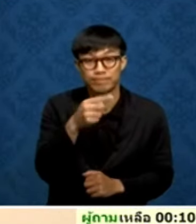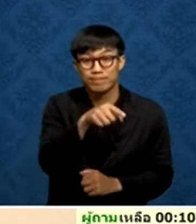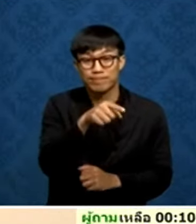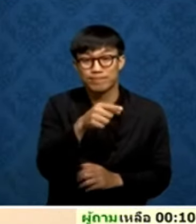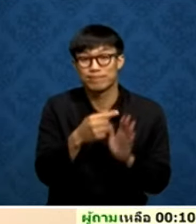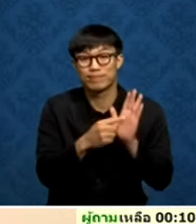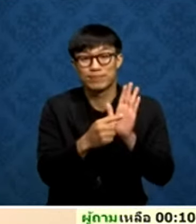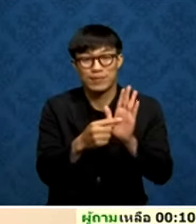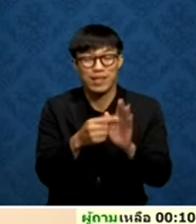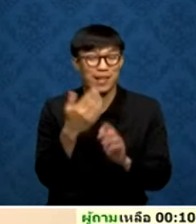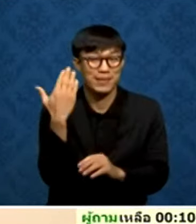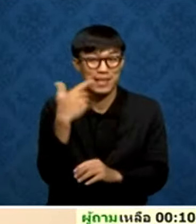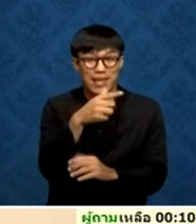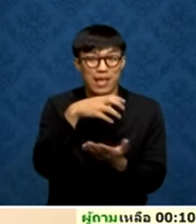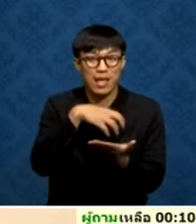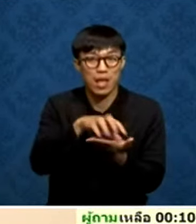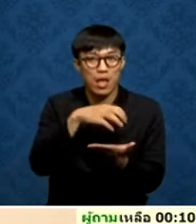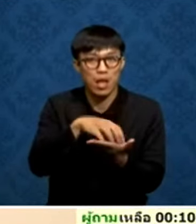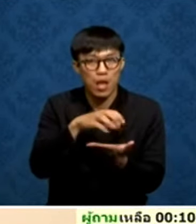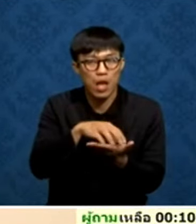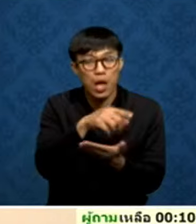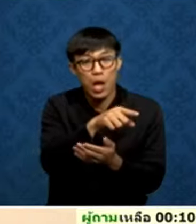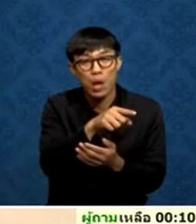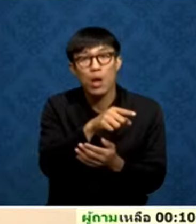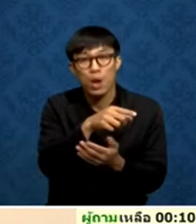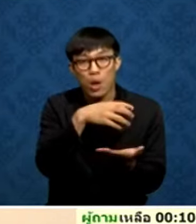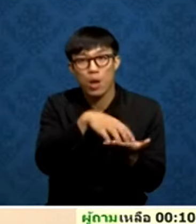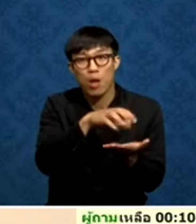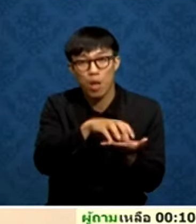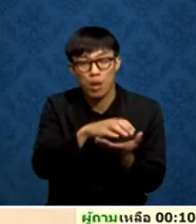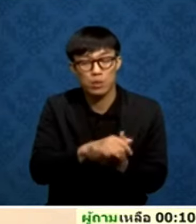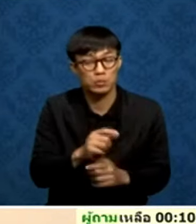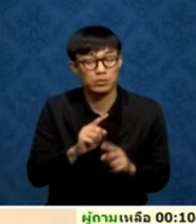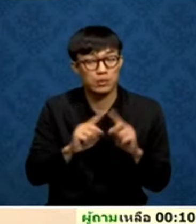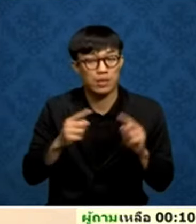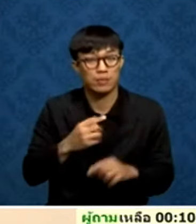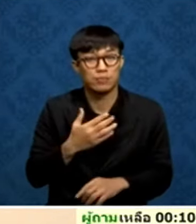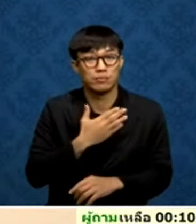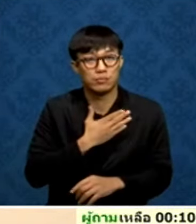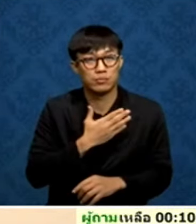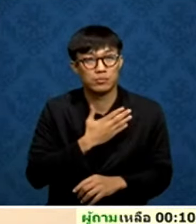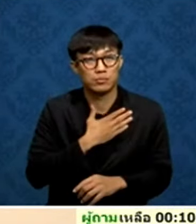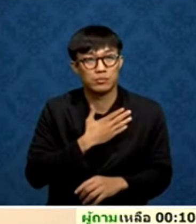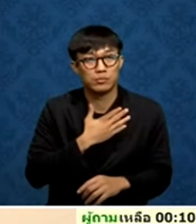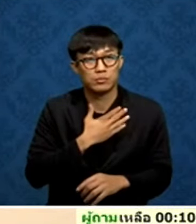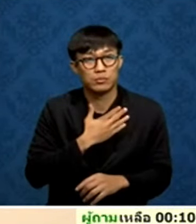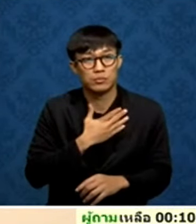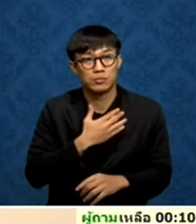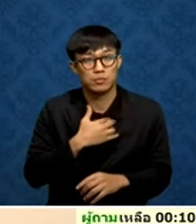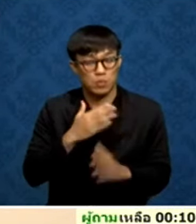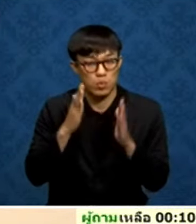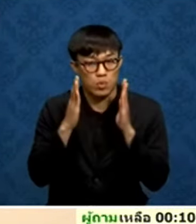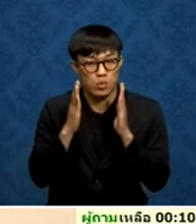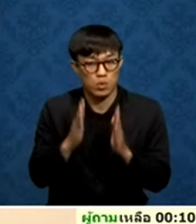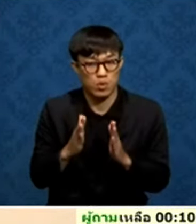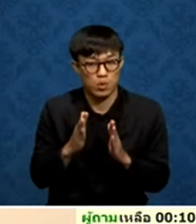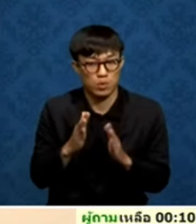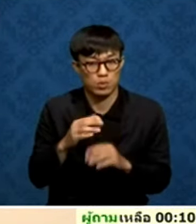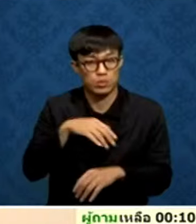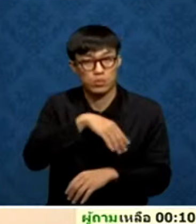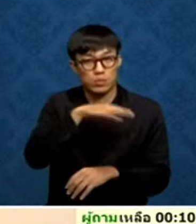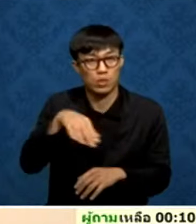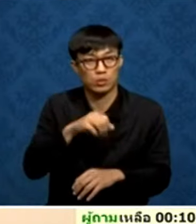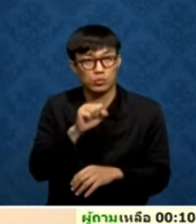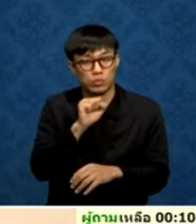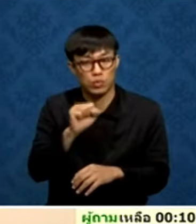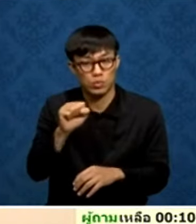แล้วก็สัมผัสได้ผมคิดว่าไม่ใช่คนเฉพาะในสภาแห่งนี้สัมผัสได้ผม